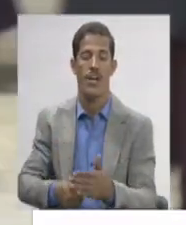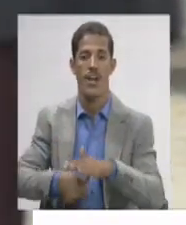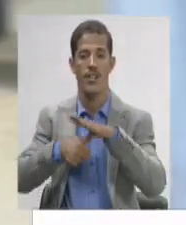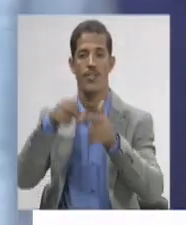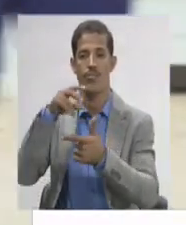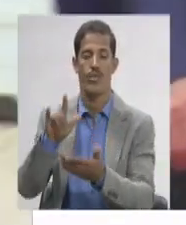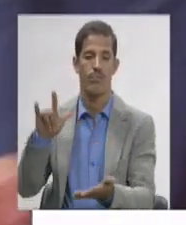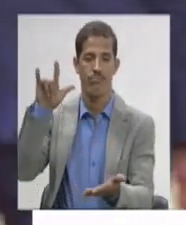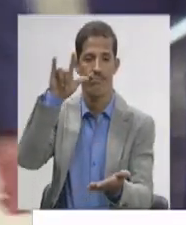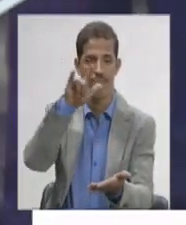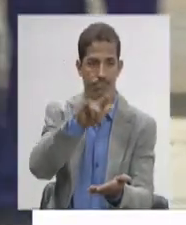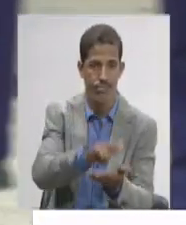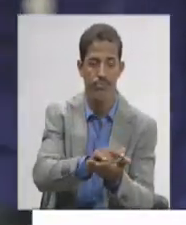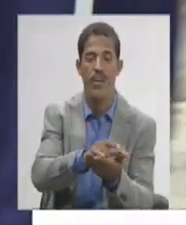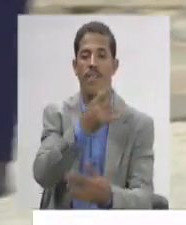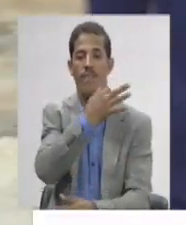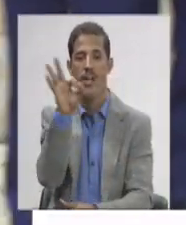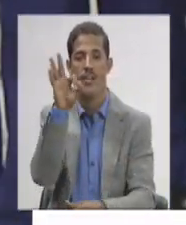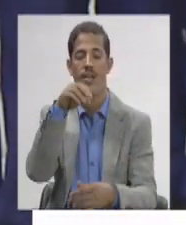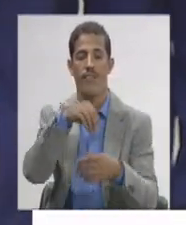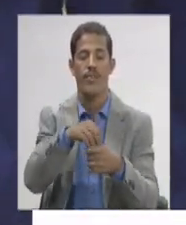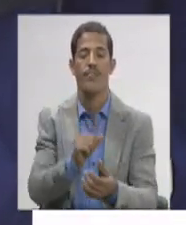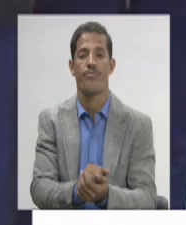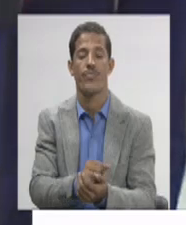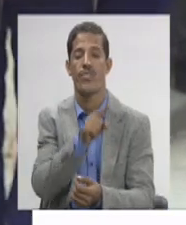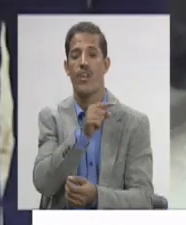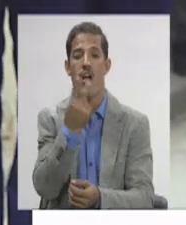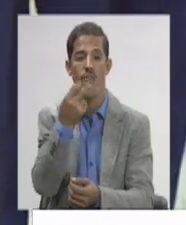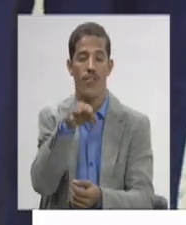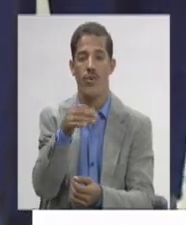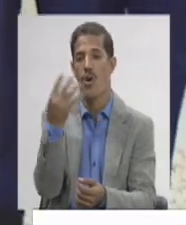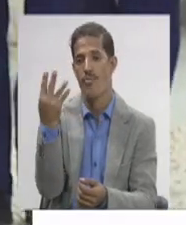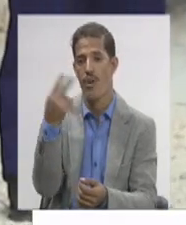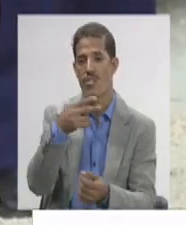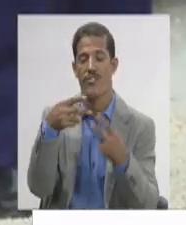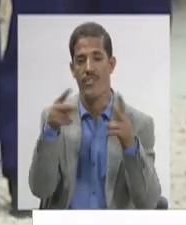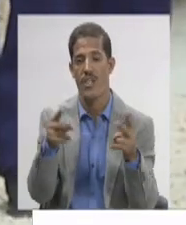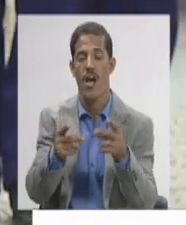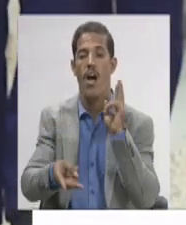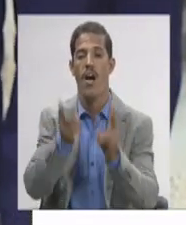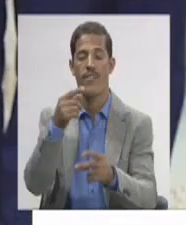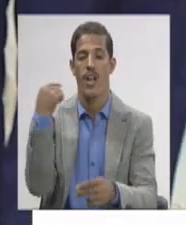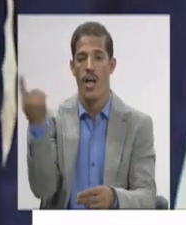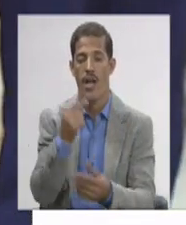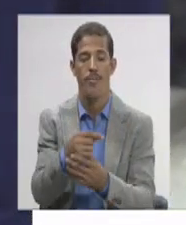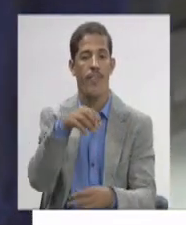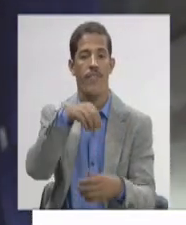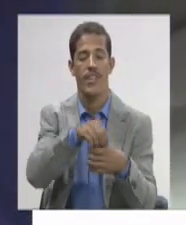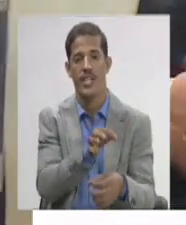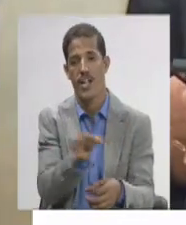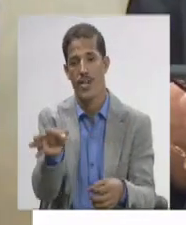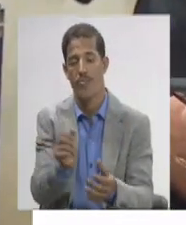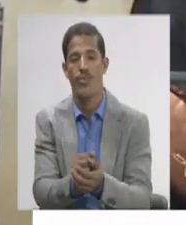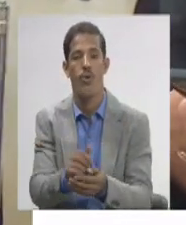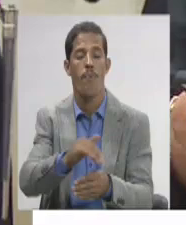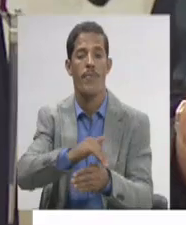باريس لحضور افتتاح الالعاب الاولمبيه الصيفيه باريس 2024 التي تستضيفها قريه اللاعبين في منطقه